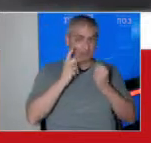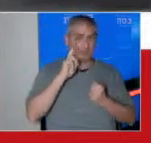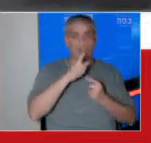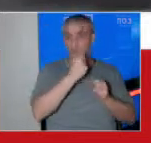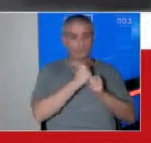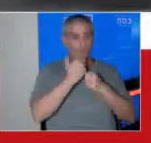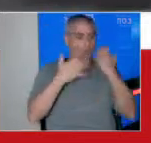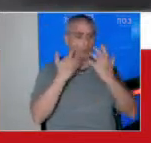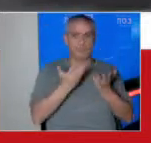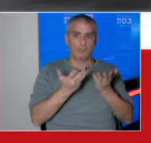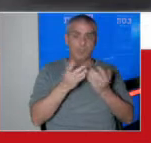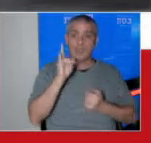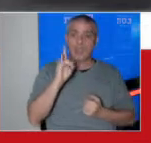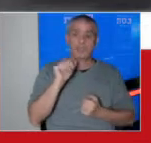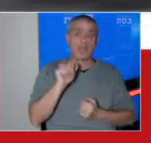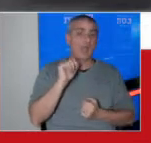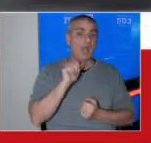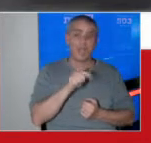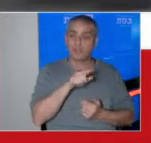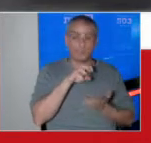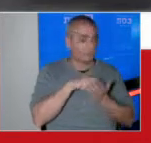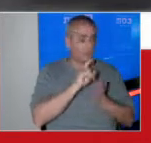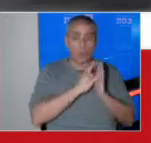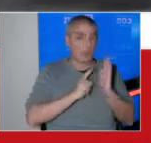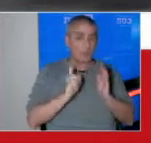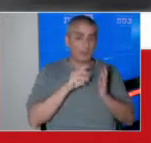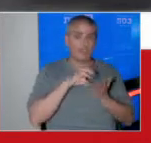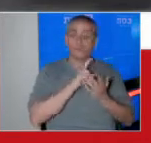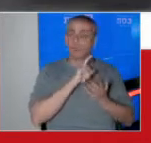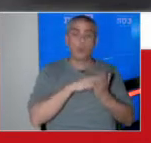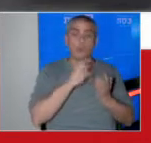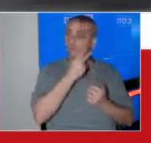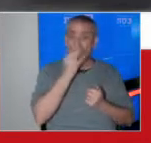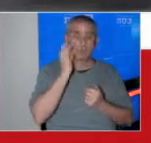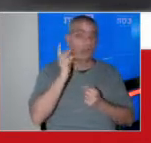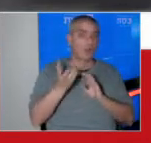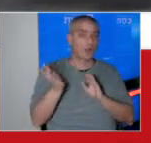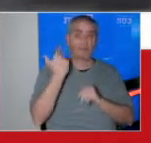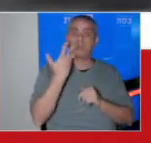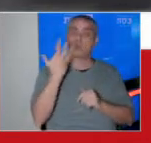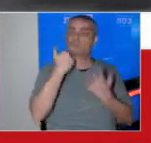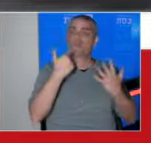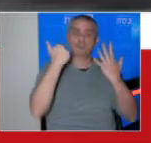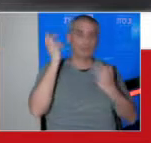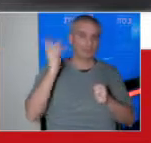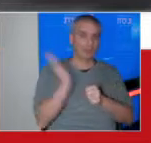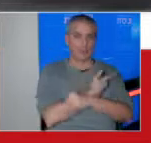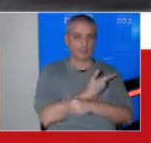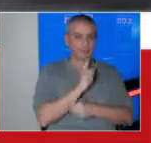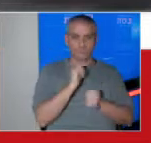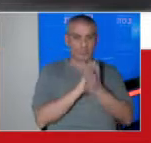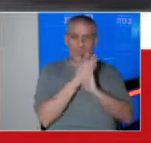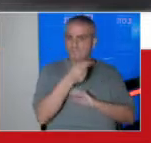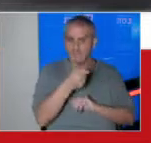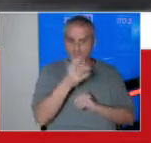הדרמה של חאן אל-אחמר. חאן אל-אחמר, יישוב לא חוקי, מאחז לא חוקי בדואי, שהיה יכול להתפנות כבר לפני 5-6 שנים. מי שהפך את